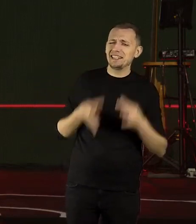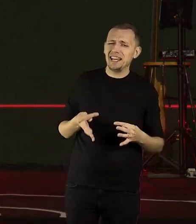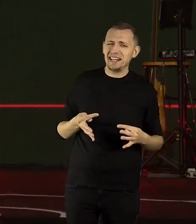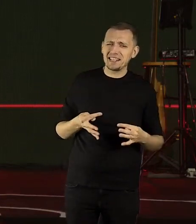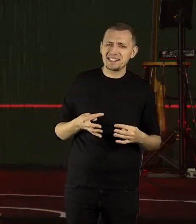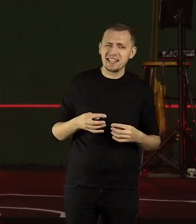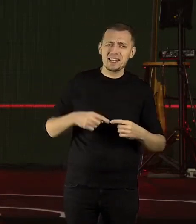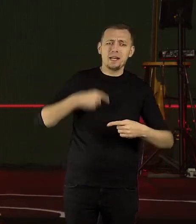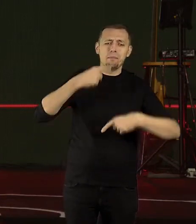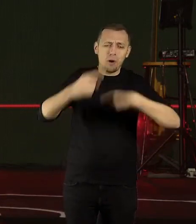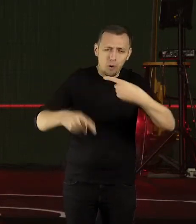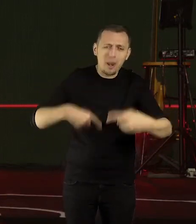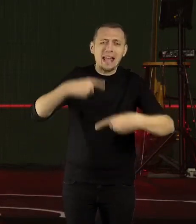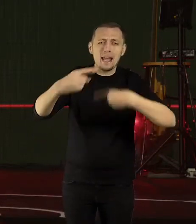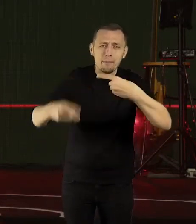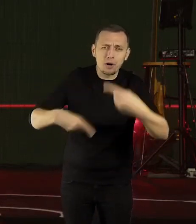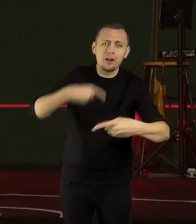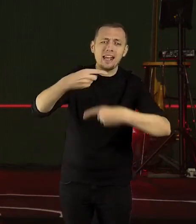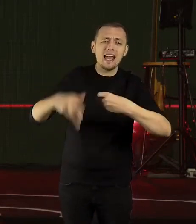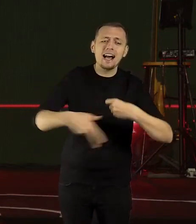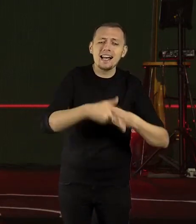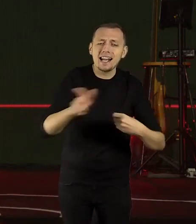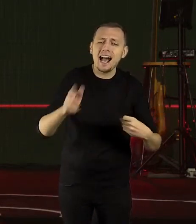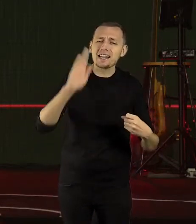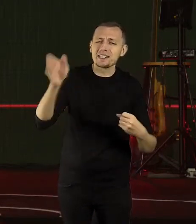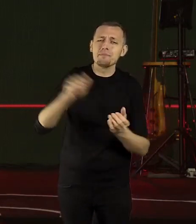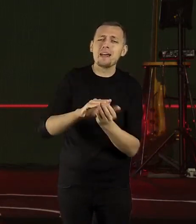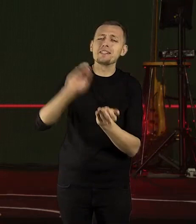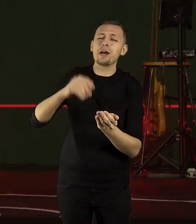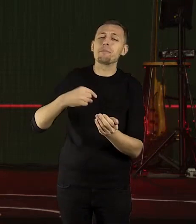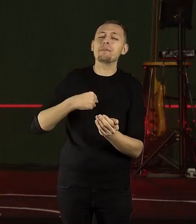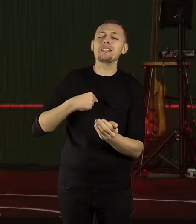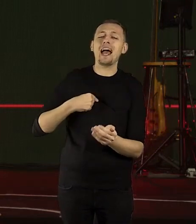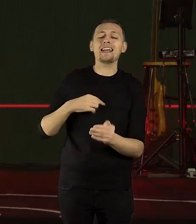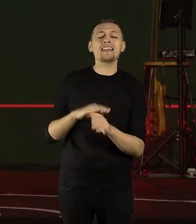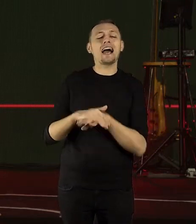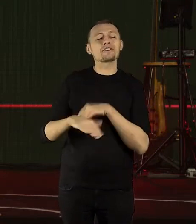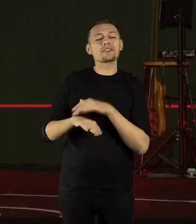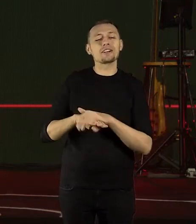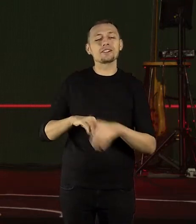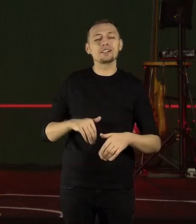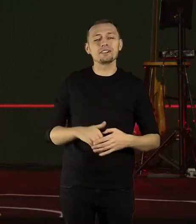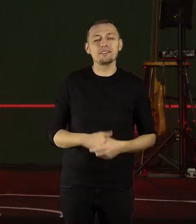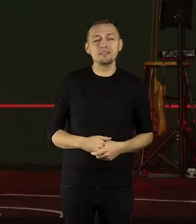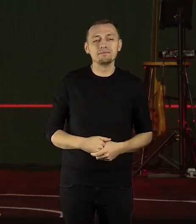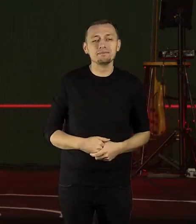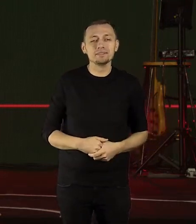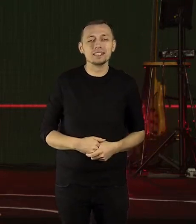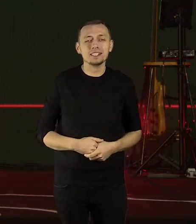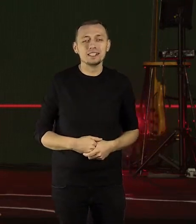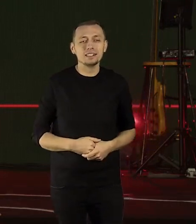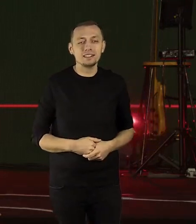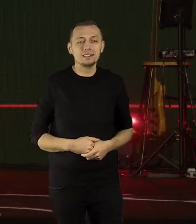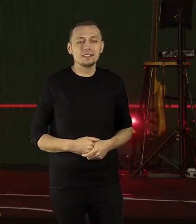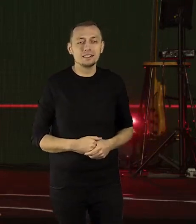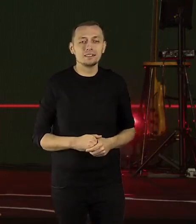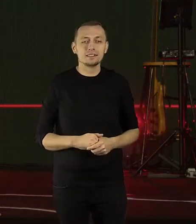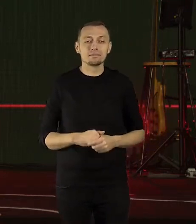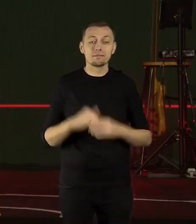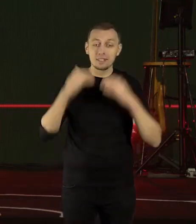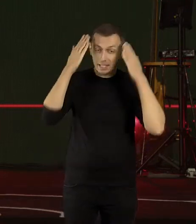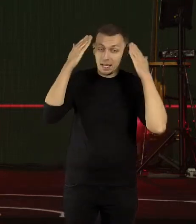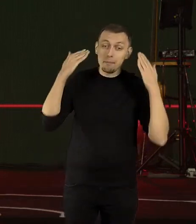szczęśliwą. A mówiąc to, nie zdawała sobie sprawy, jak prawdziwe będzie to stwierdzenie, bo